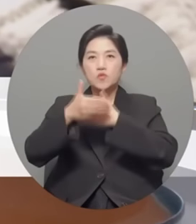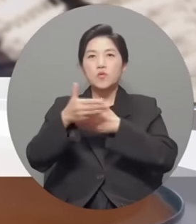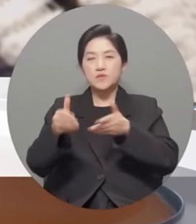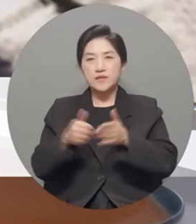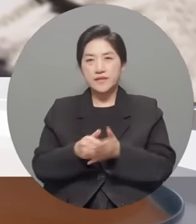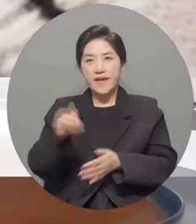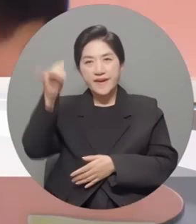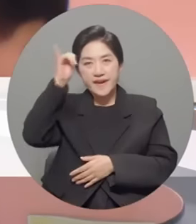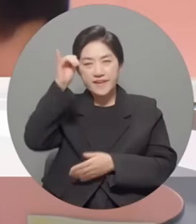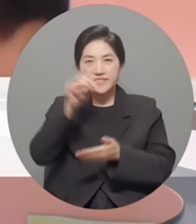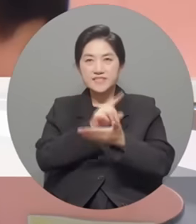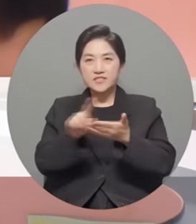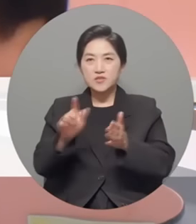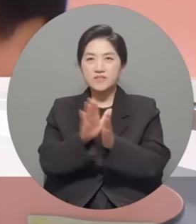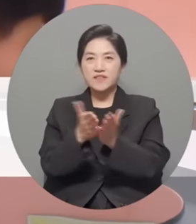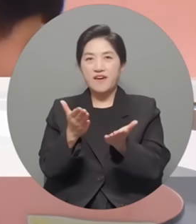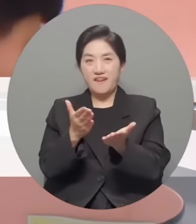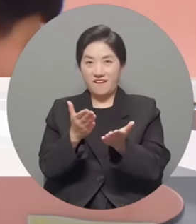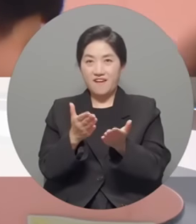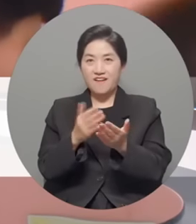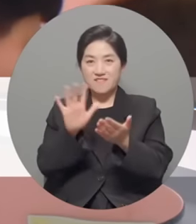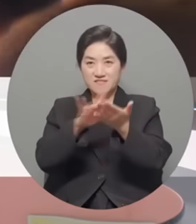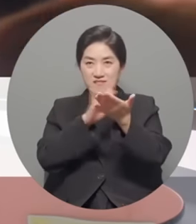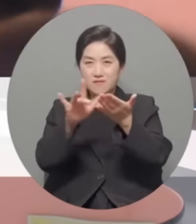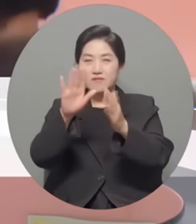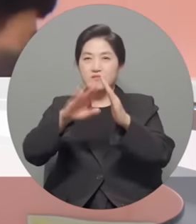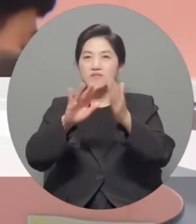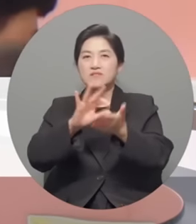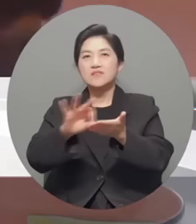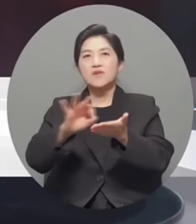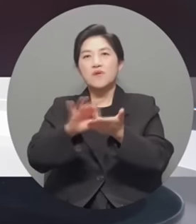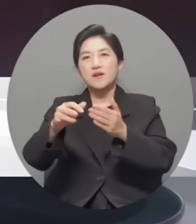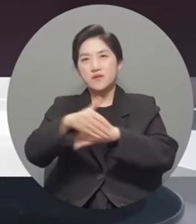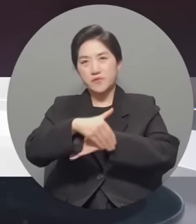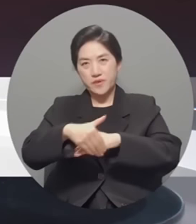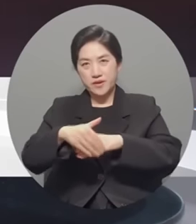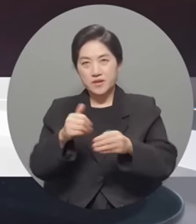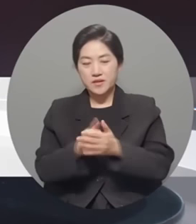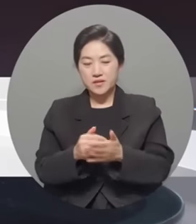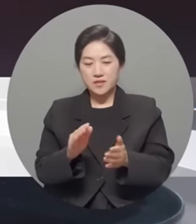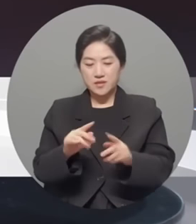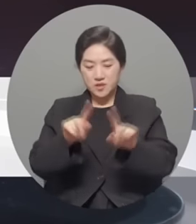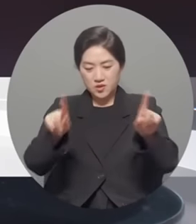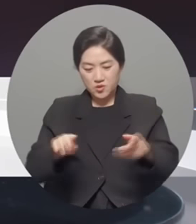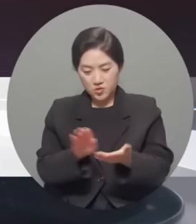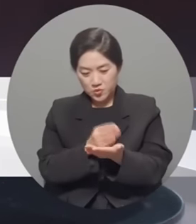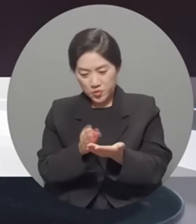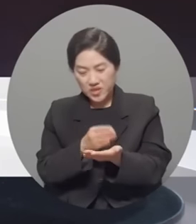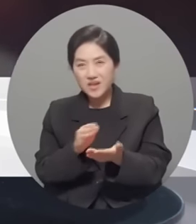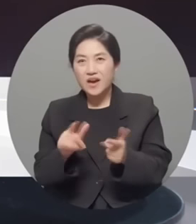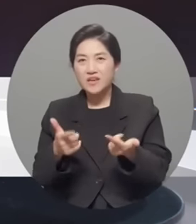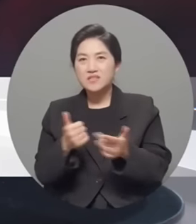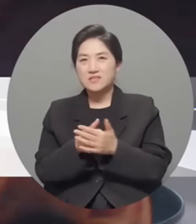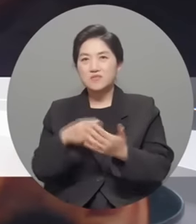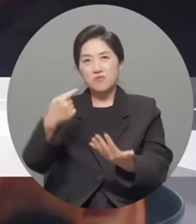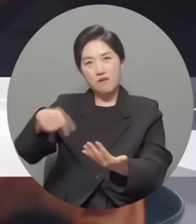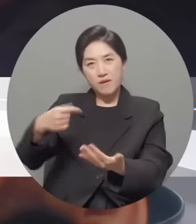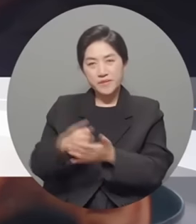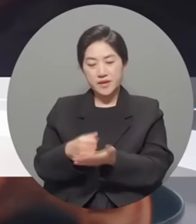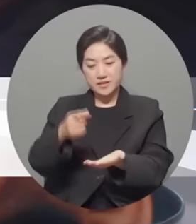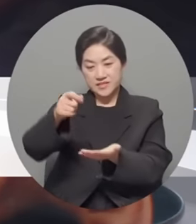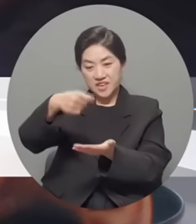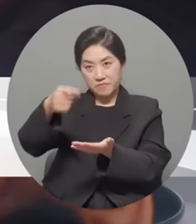교실에서도 AI 디지털 교과서가 정식으로 사용될 예정입니다. 종이책을 벗어난 수업 방식에 채점을 할